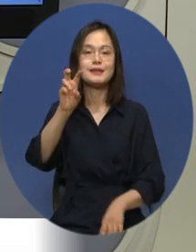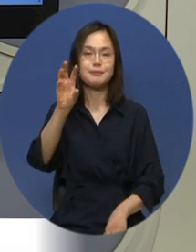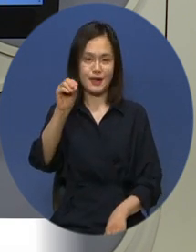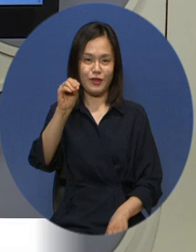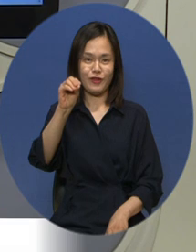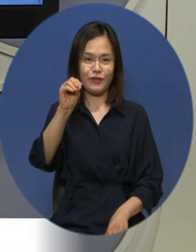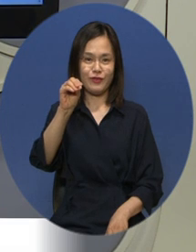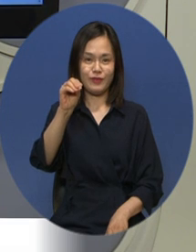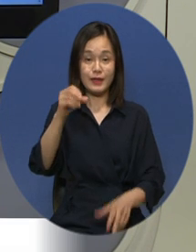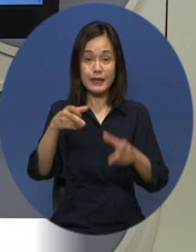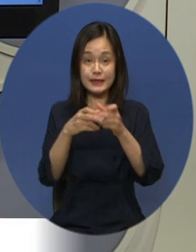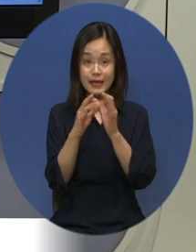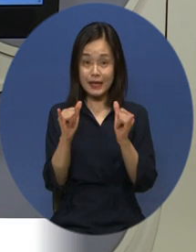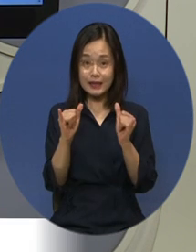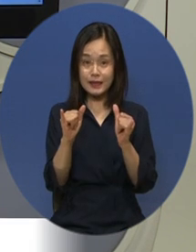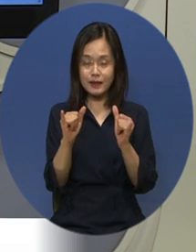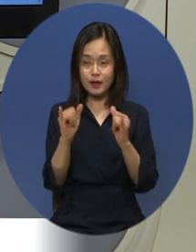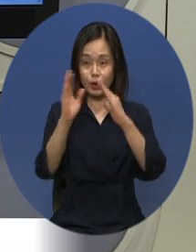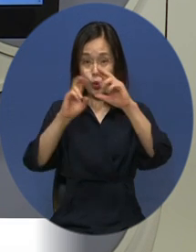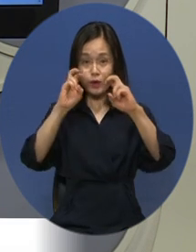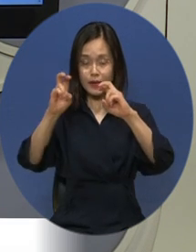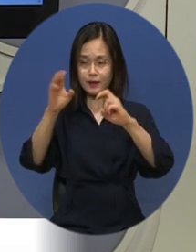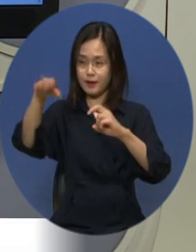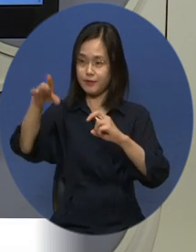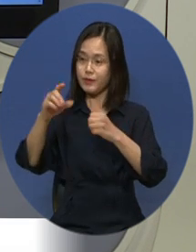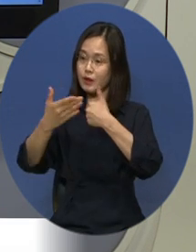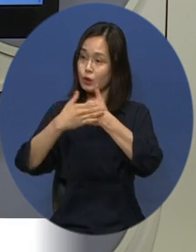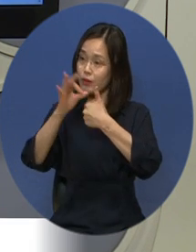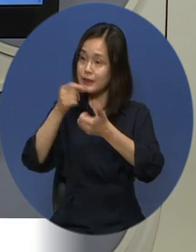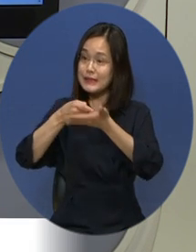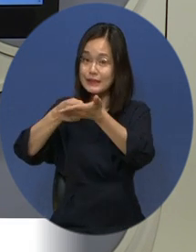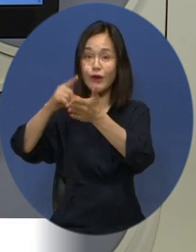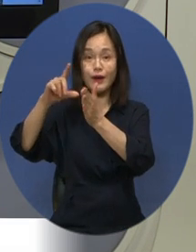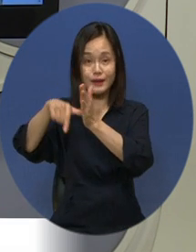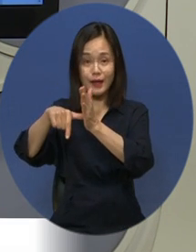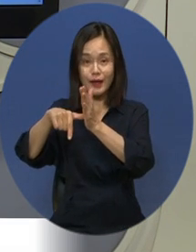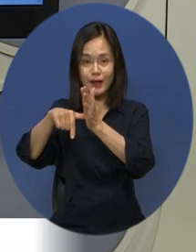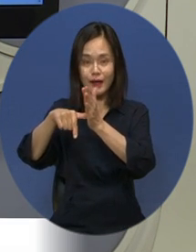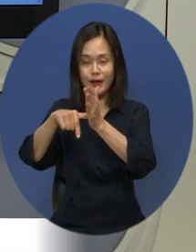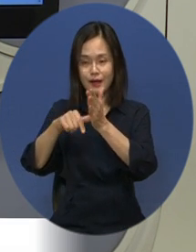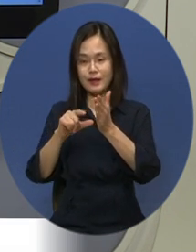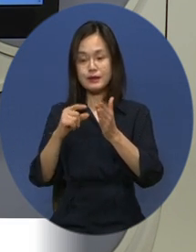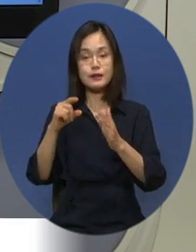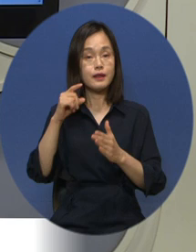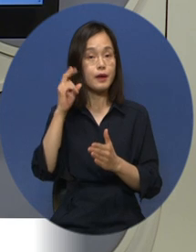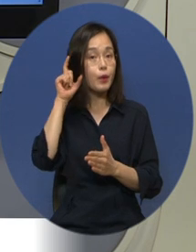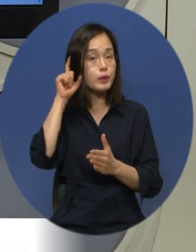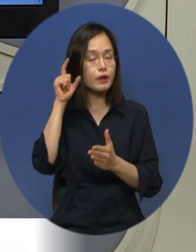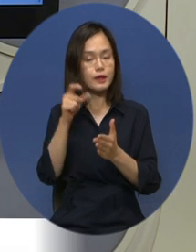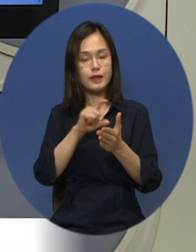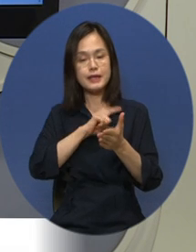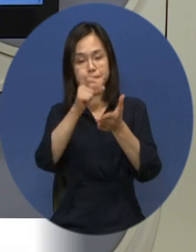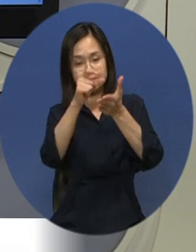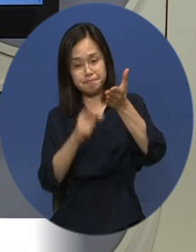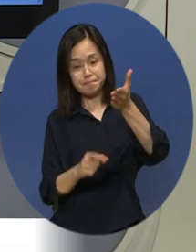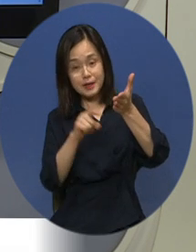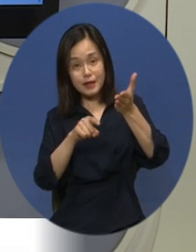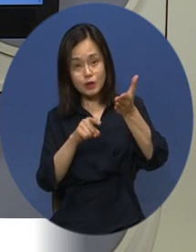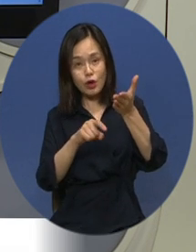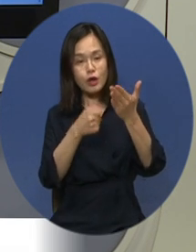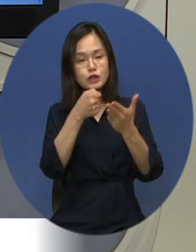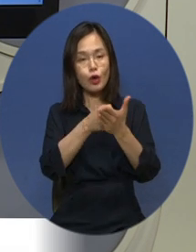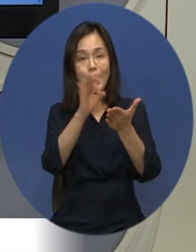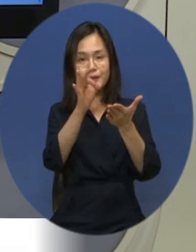장애인이 공단의 급여 비용을 청구하는 경우에는 급여 제품 목록에 있는 제품을 곳이 가격 이하로 판매 해야 하며